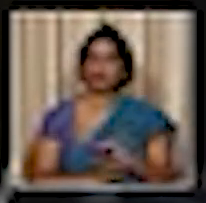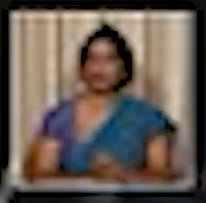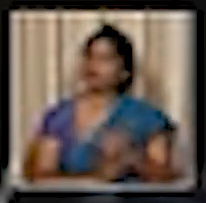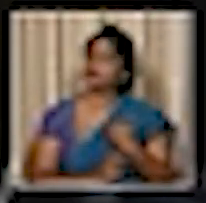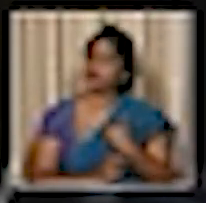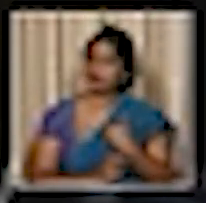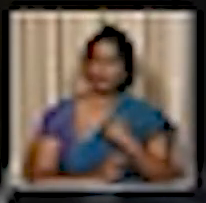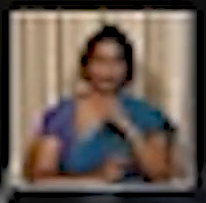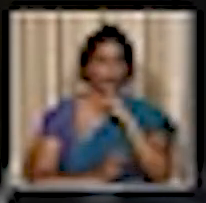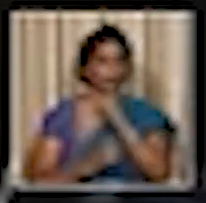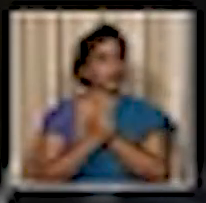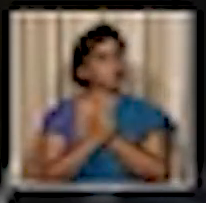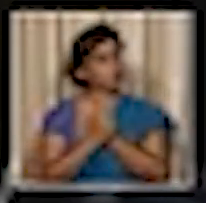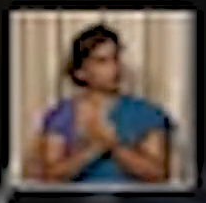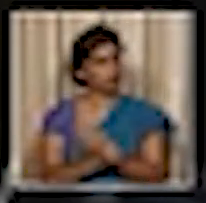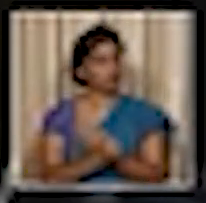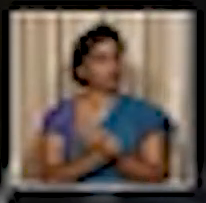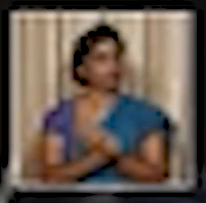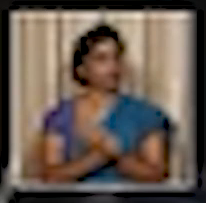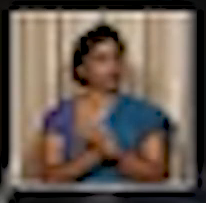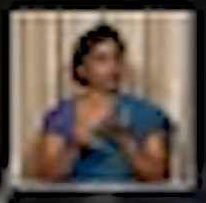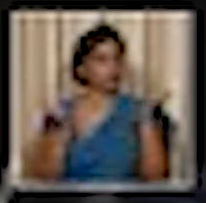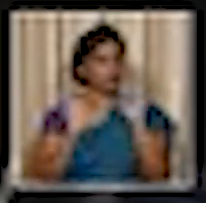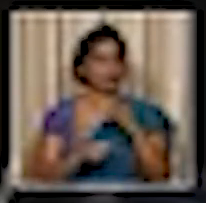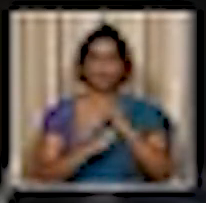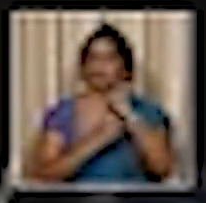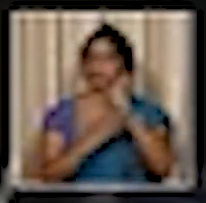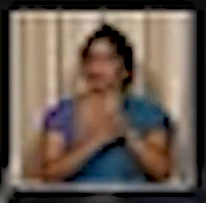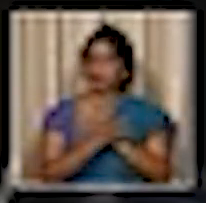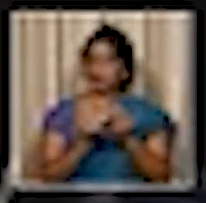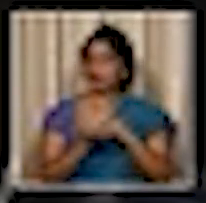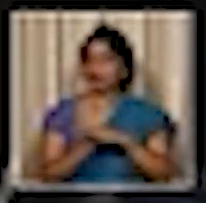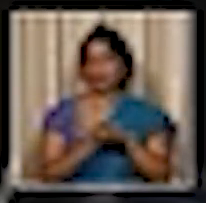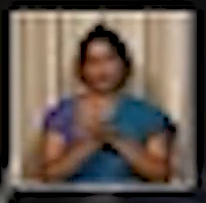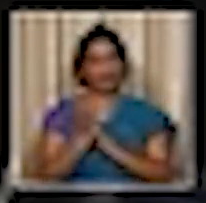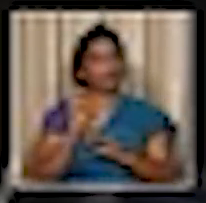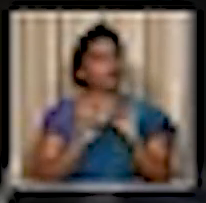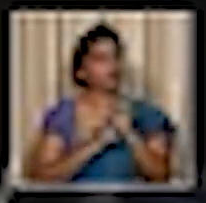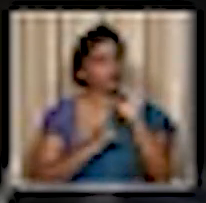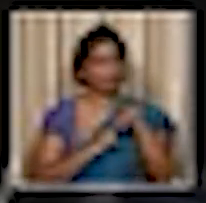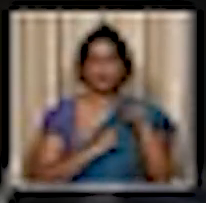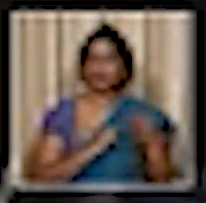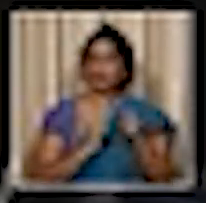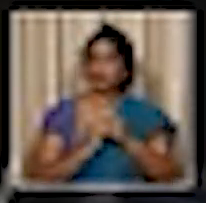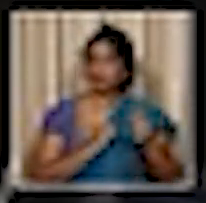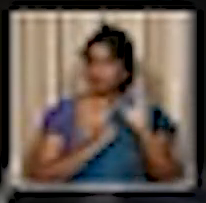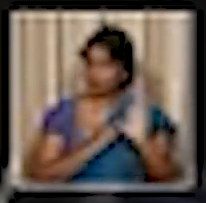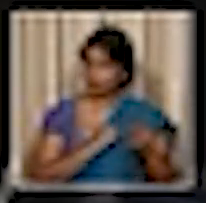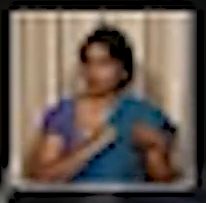මම අධිකරණ බන්ධනාගාර කටයුතු සහ ආණ්ඩු ක්‍රම ව්‍යවස්ථා ප්‍රතිසංස්කරණ අමාත්‍යවරයා වශයෙන් කටයුතු කරන